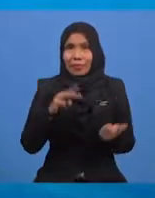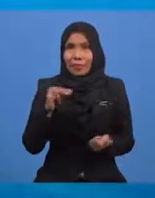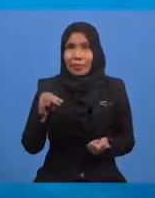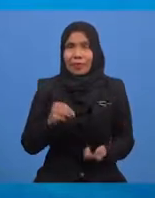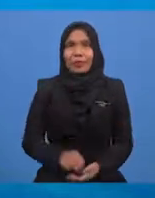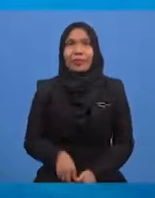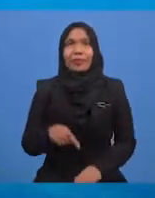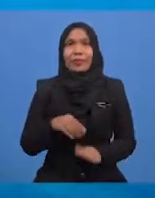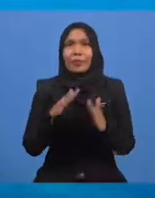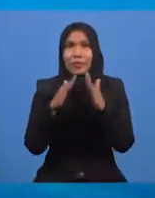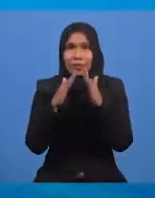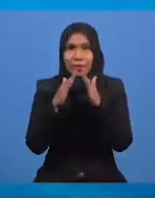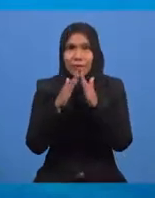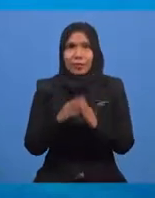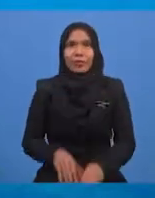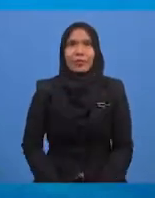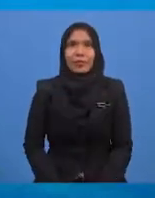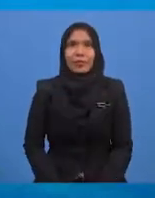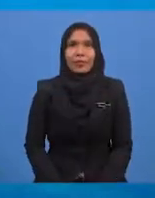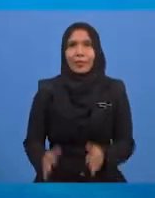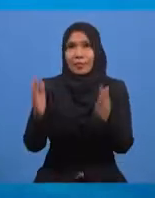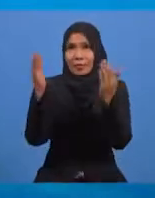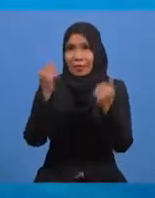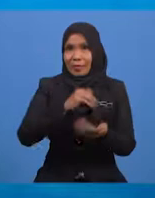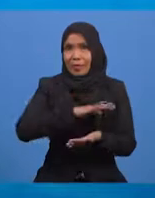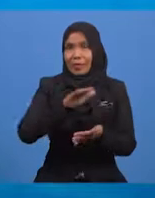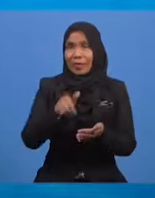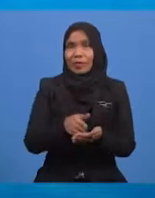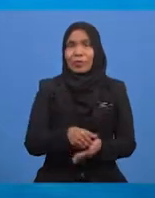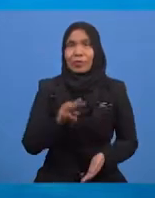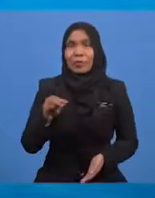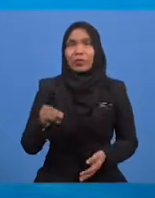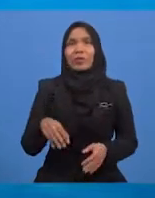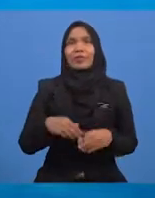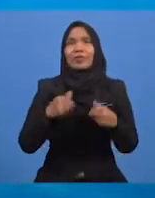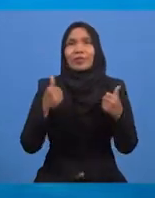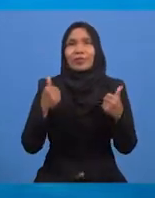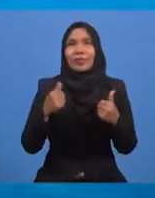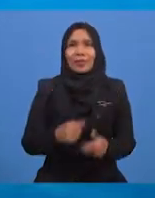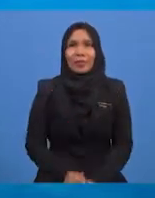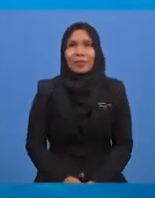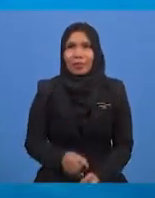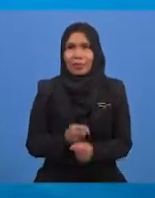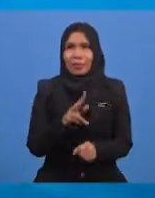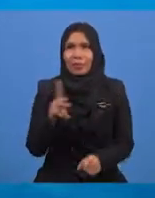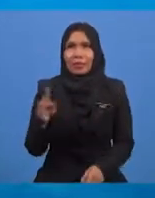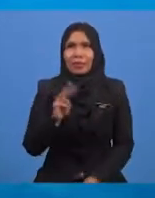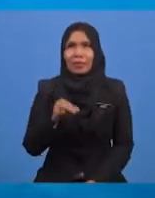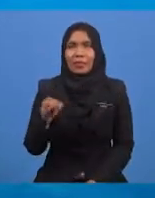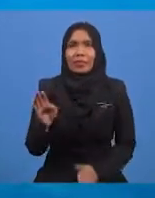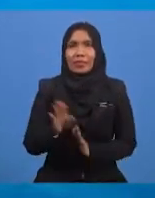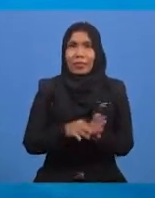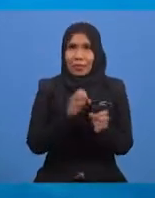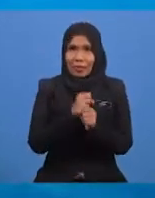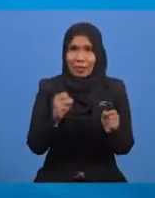dalam keadaan sihat dan mengamalkan gaya hidup yang sihat. Ya, sudahkah murid-murid bersedia dengan